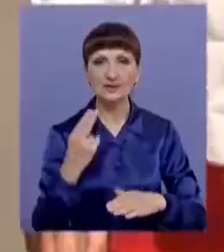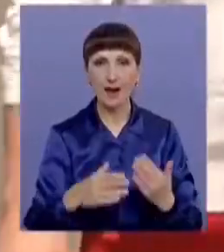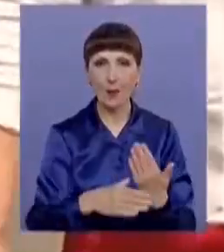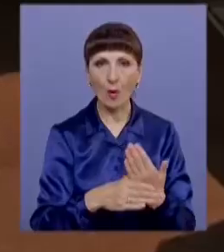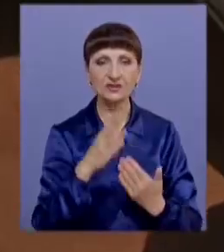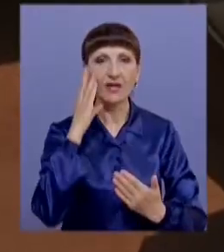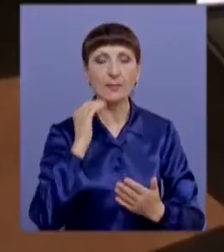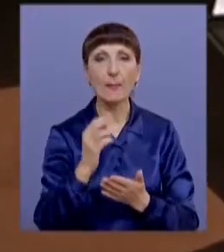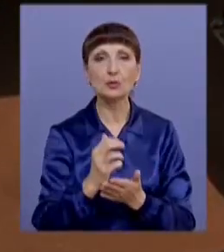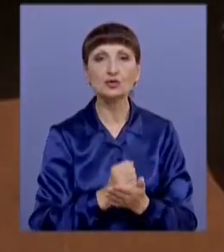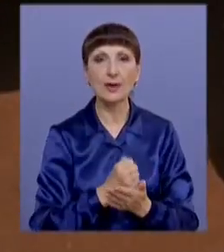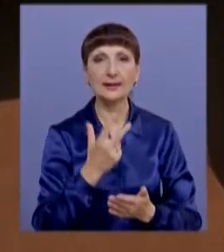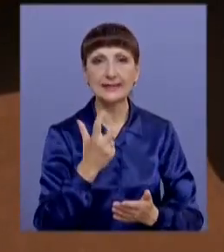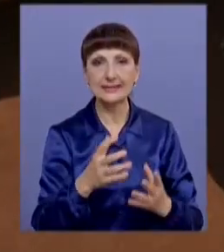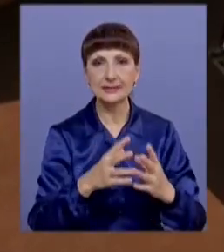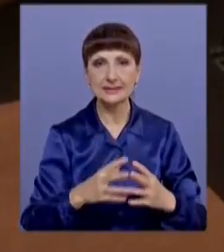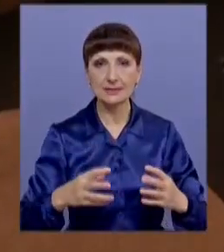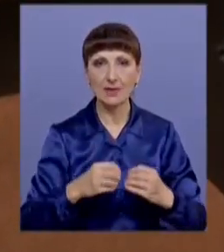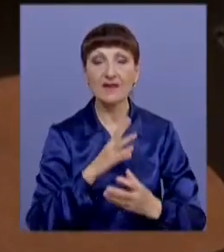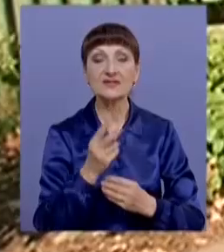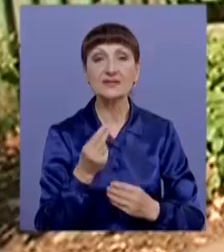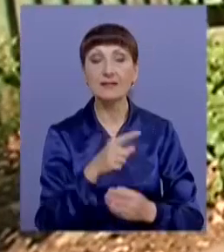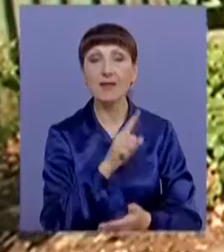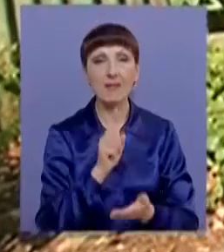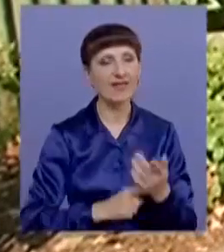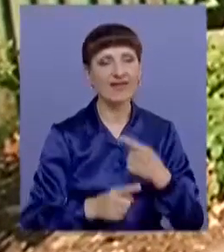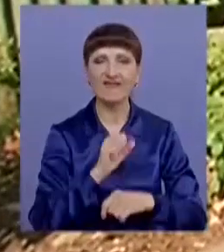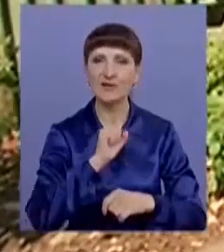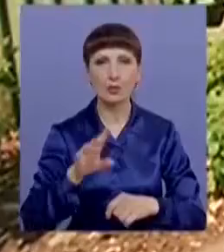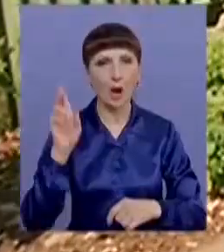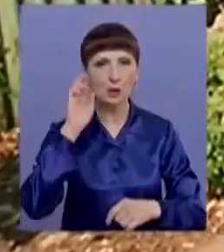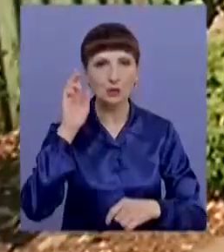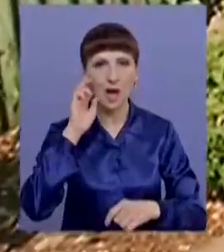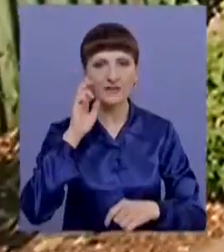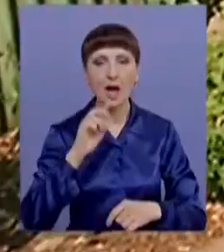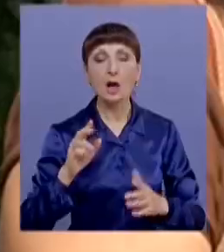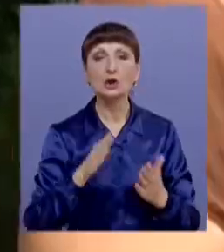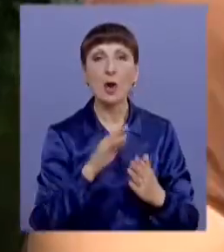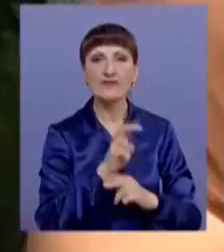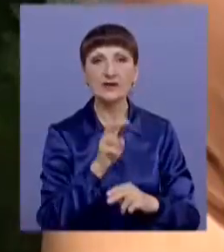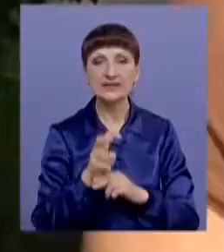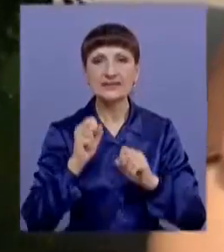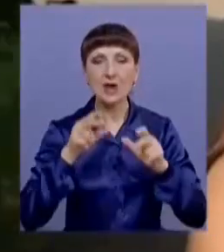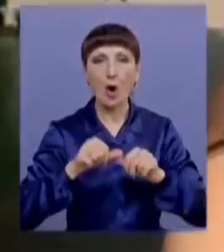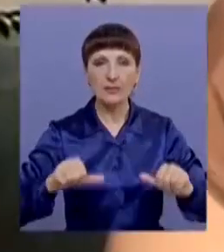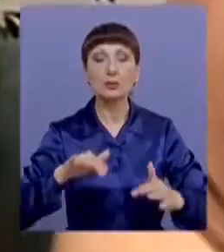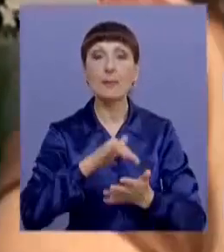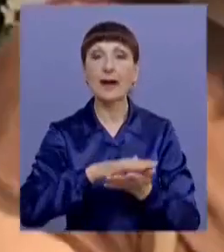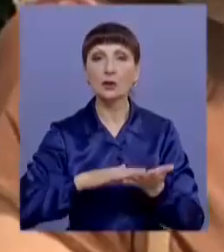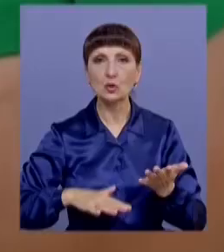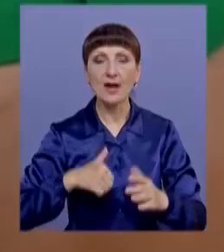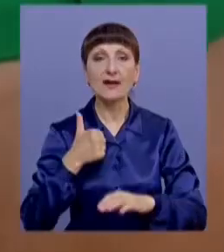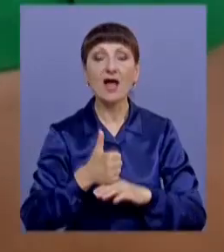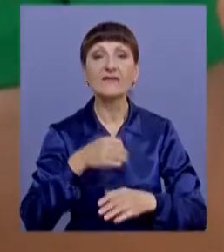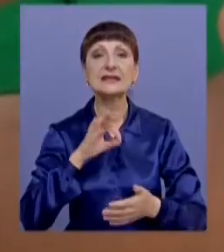помощь в Алматы получали почти 300 семей. Все деньги они обязаны вернуть. Тем временем подомовые обходы спецкомиссия продолжит. Главная